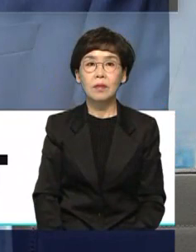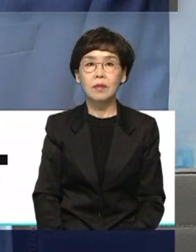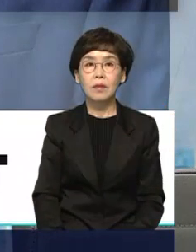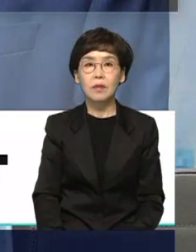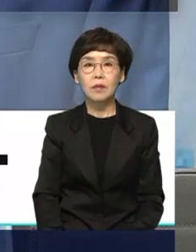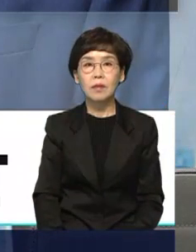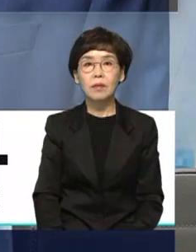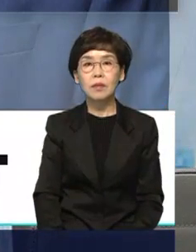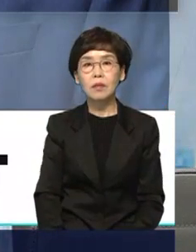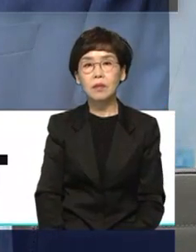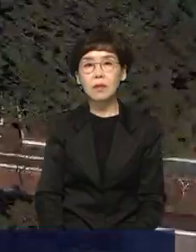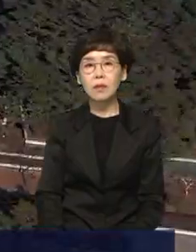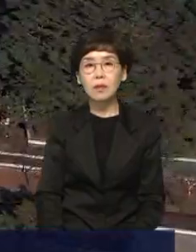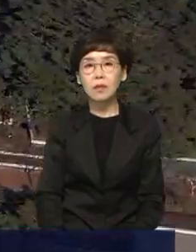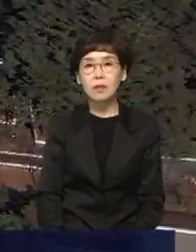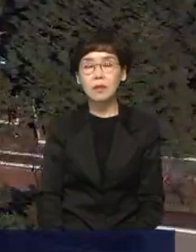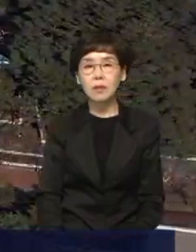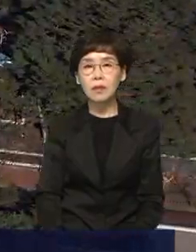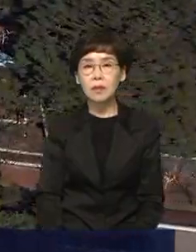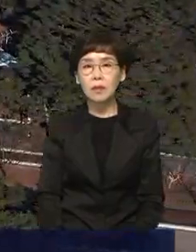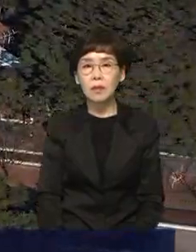취재했습니다.